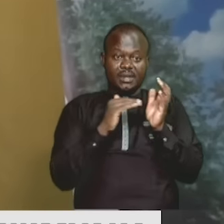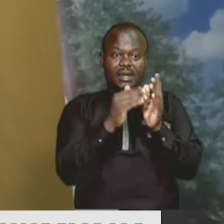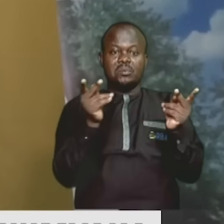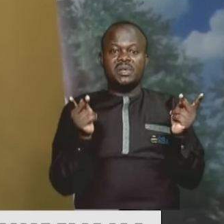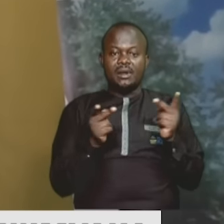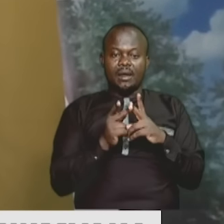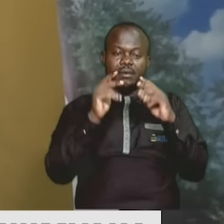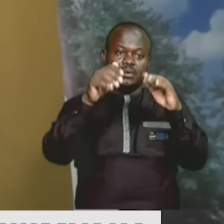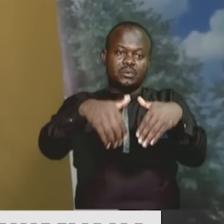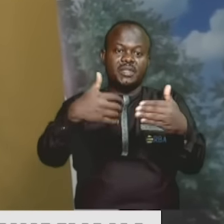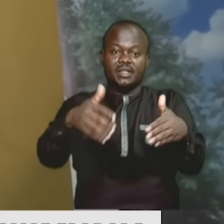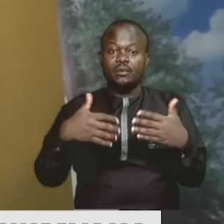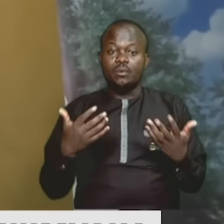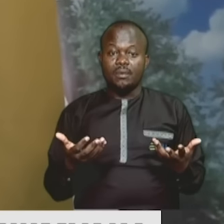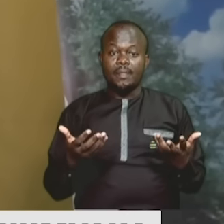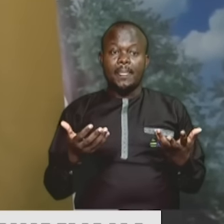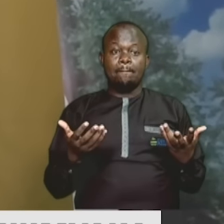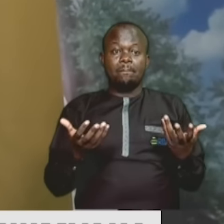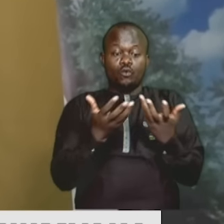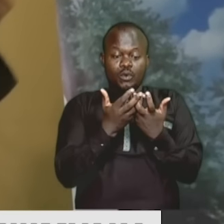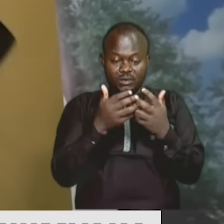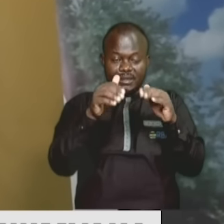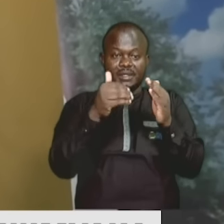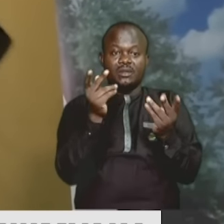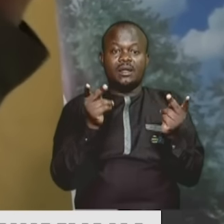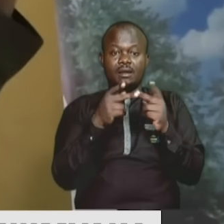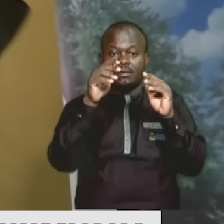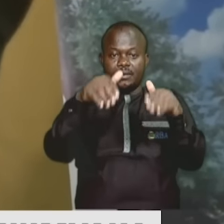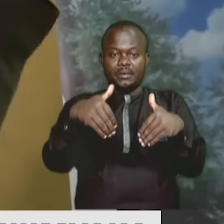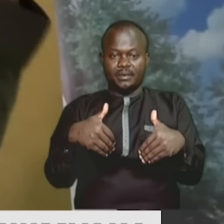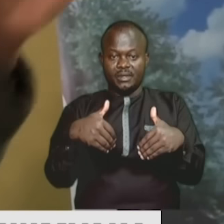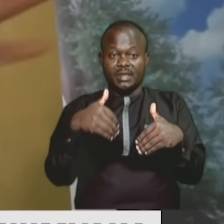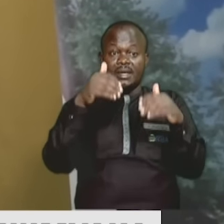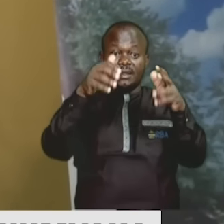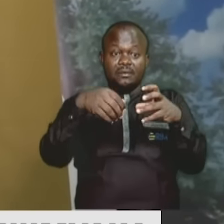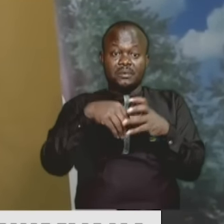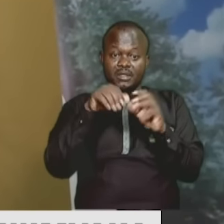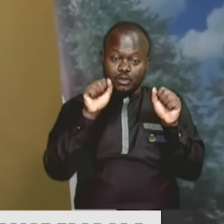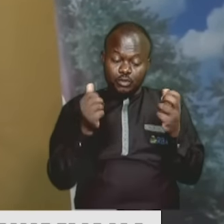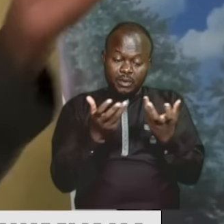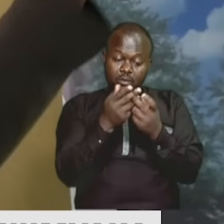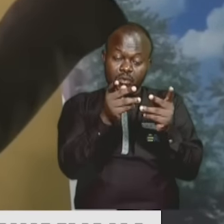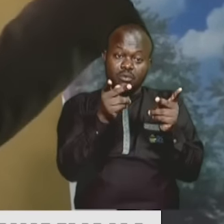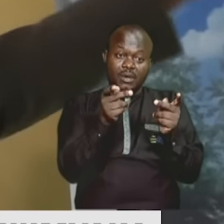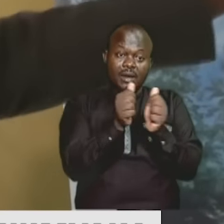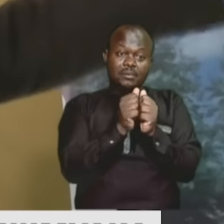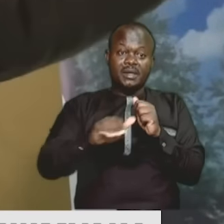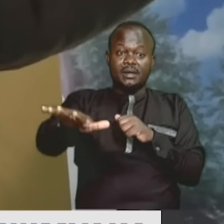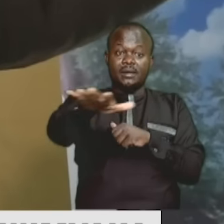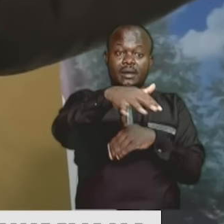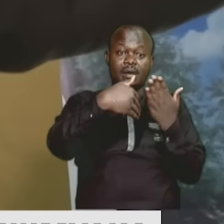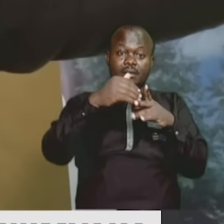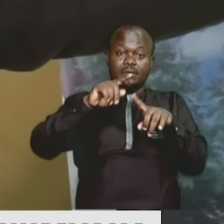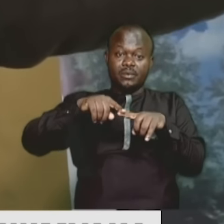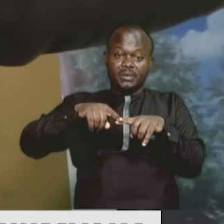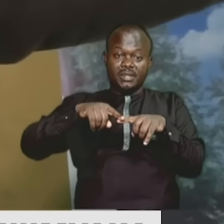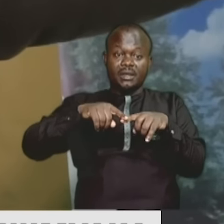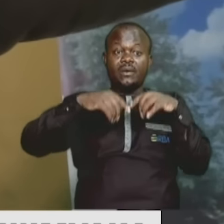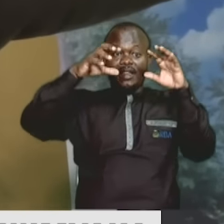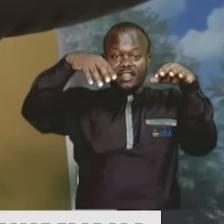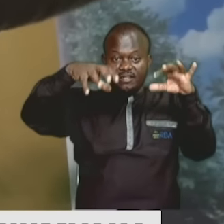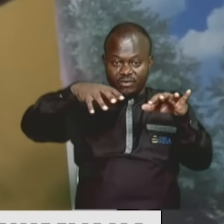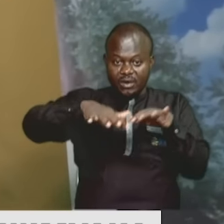biterwa guhuza ibiti naho biterwa ibiti bishobora guhuzwa n'agace bitewe imvura